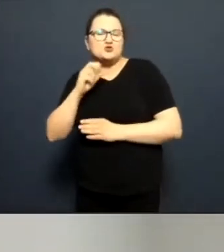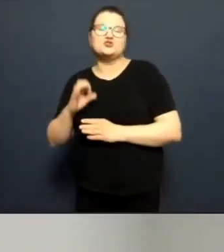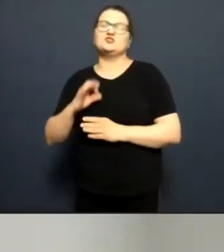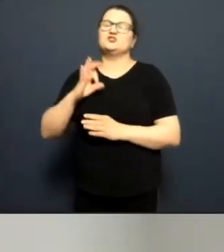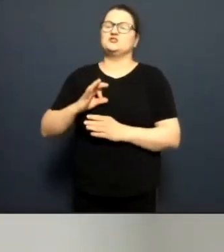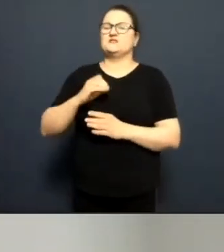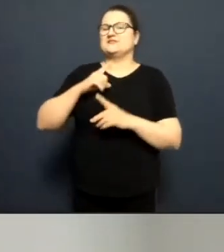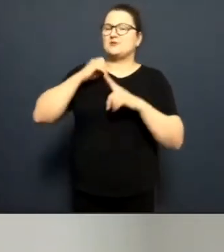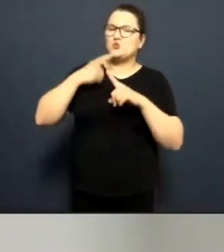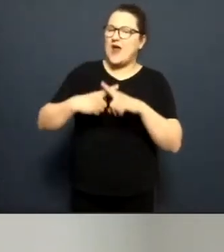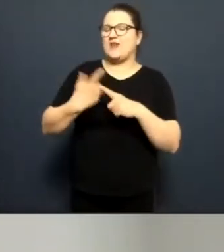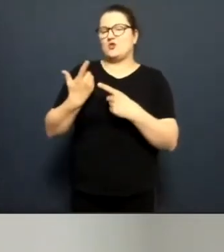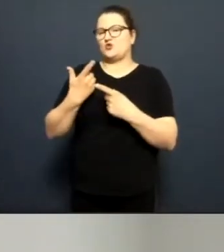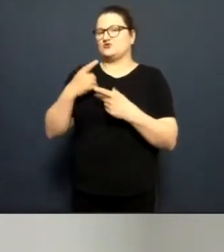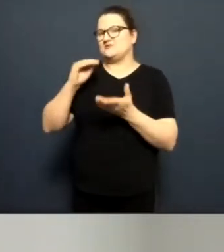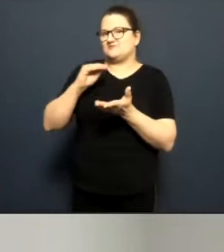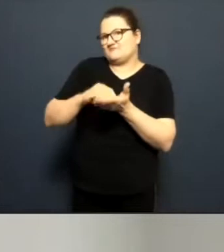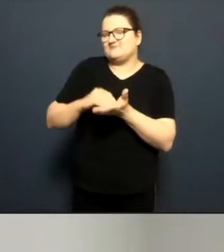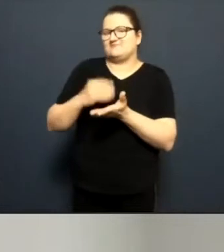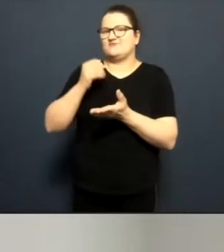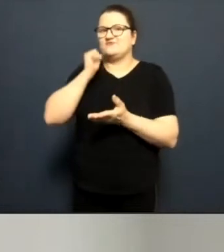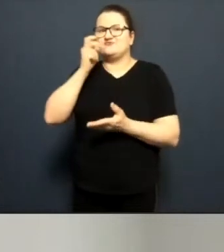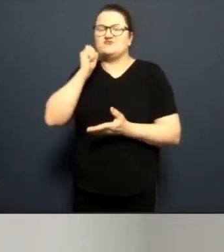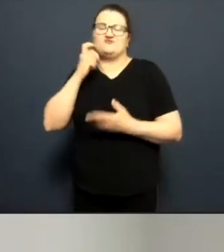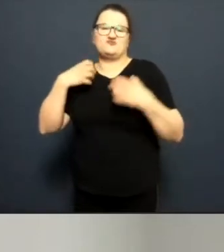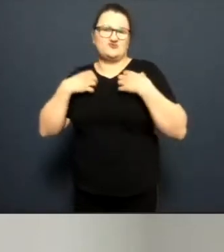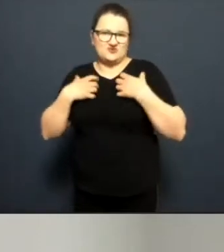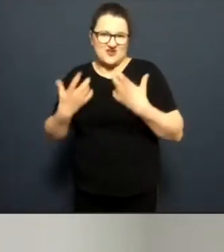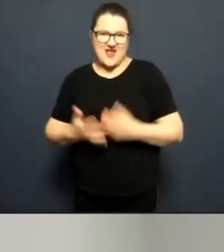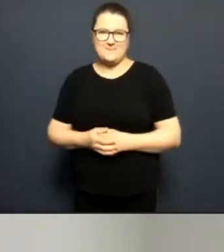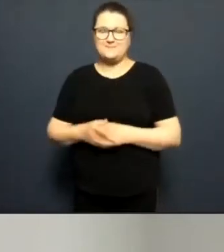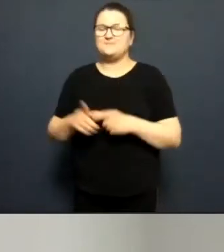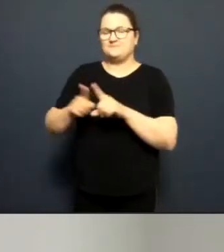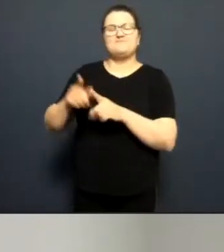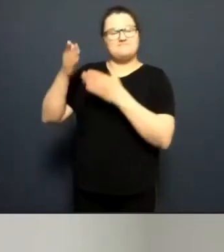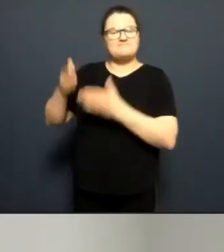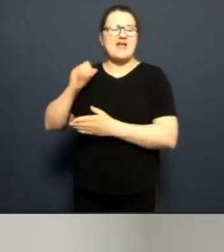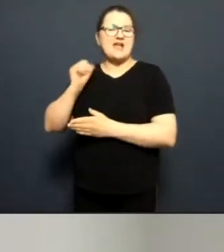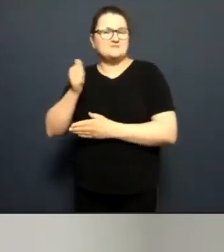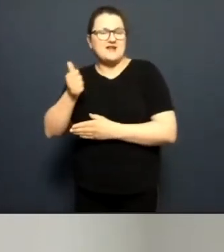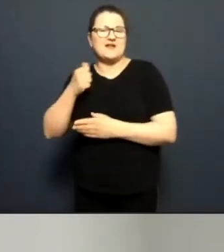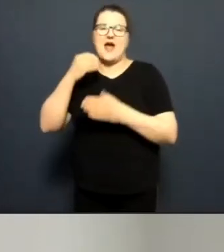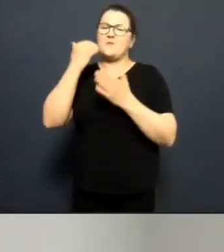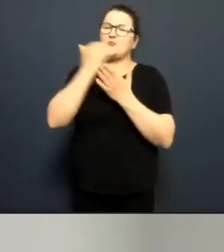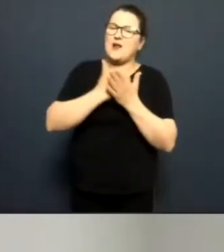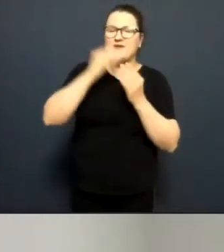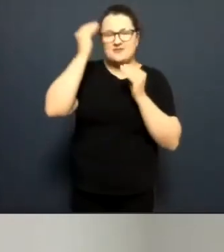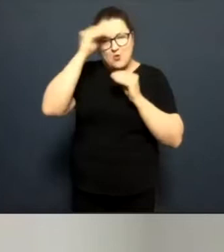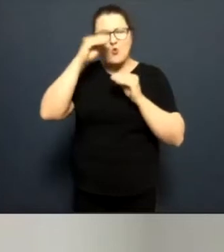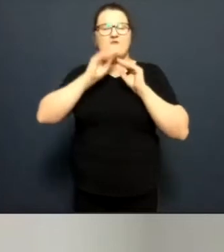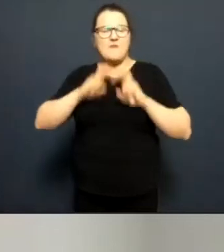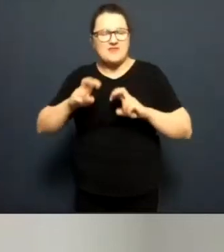doświadczeniach i praktykach życia codziennego. Jest także ekspertką w programach naukowo-bodawczych, autorką i